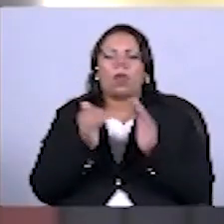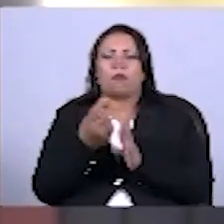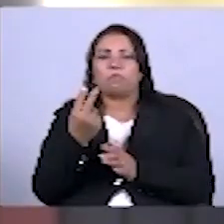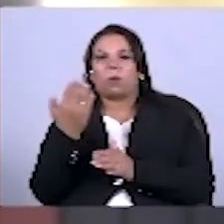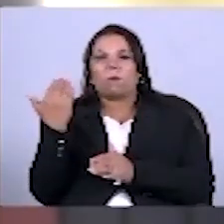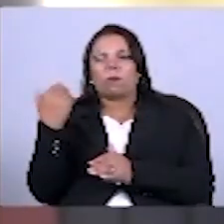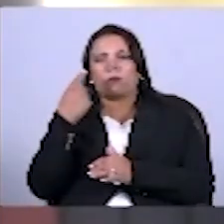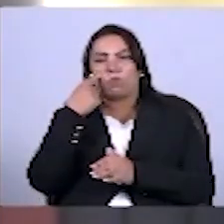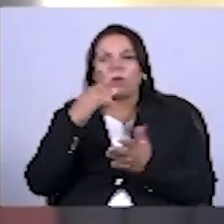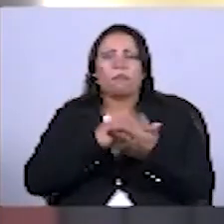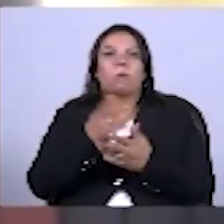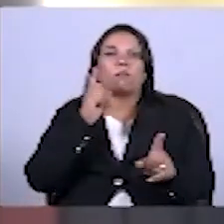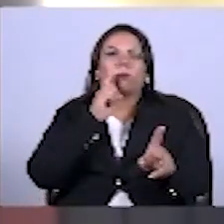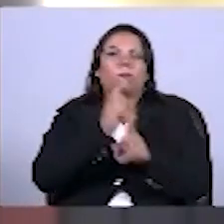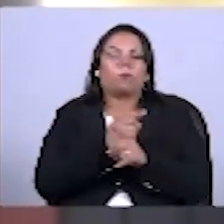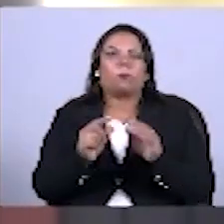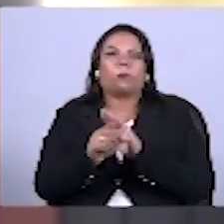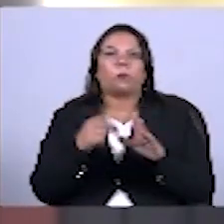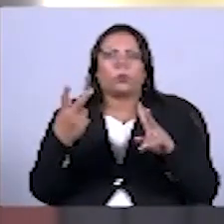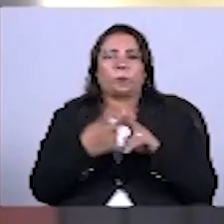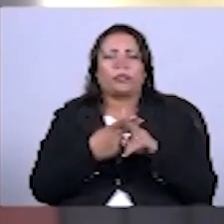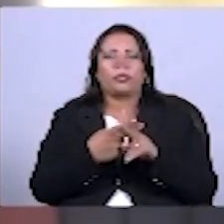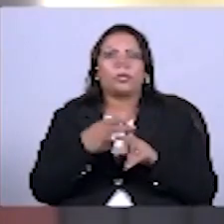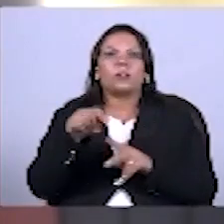الماضيه بعد لقاء الجانب